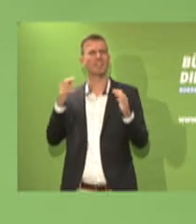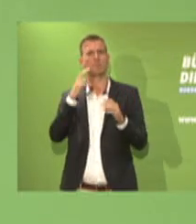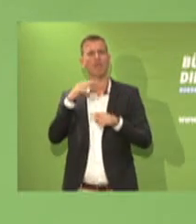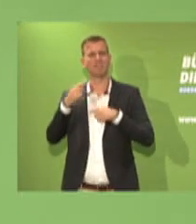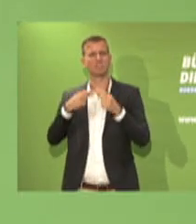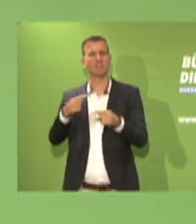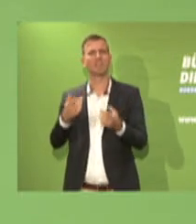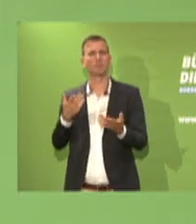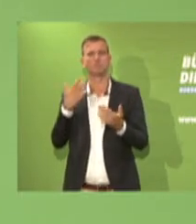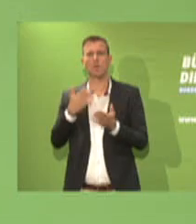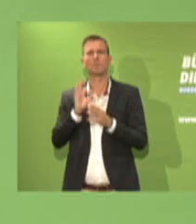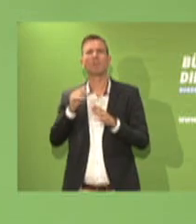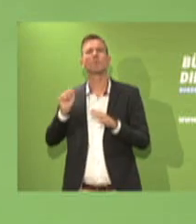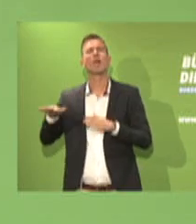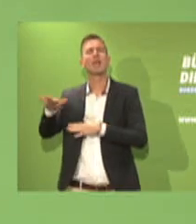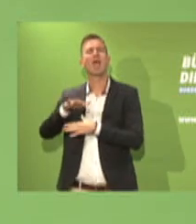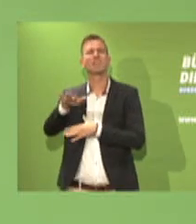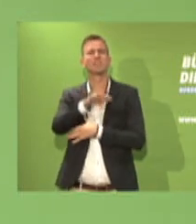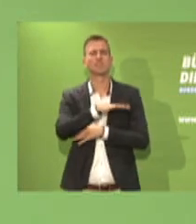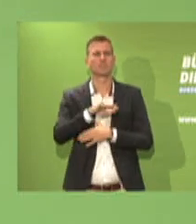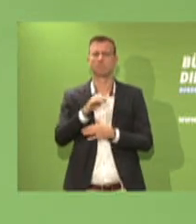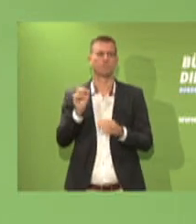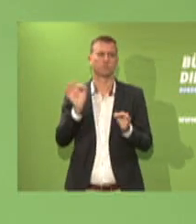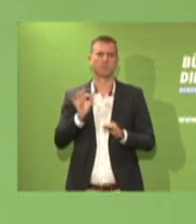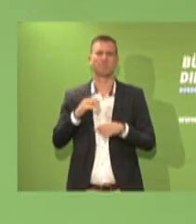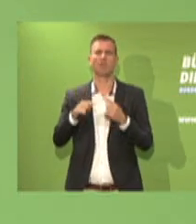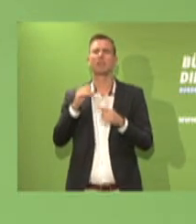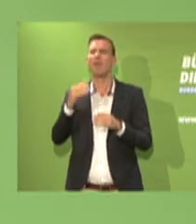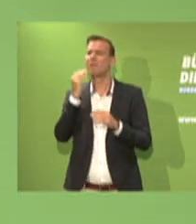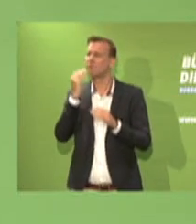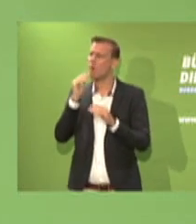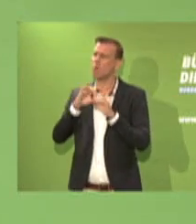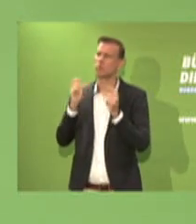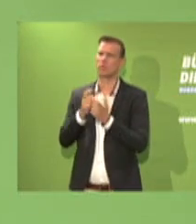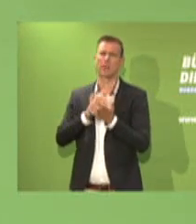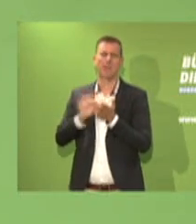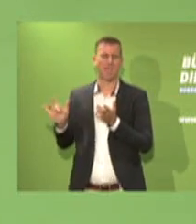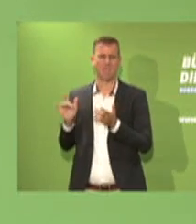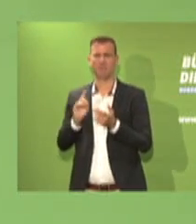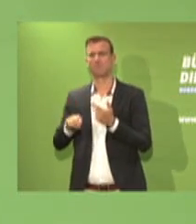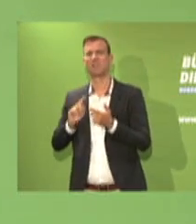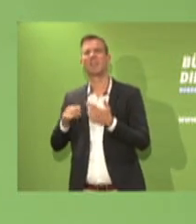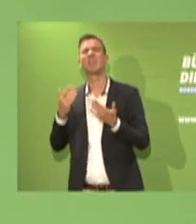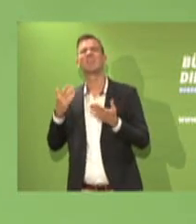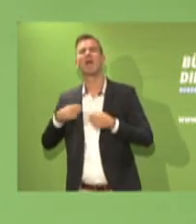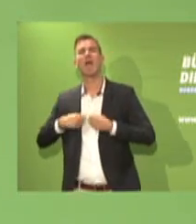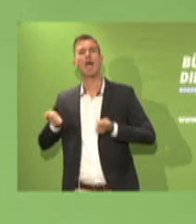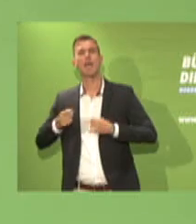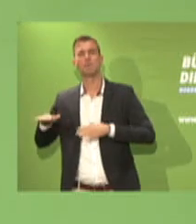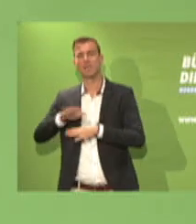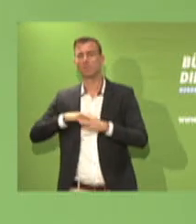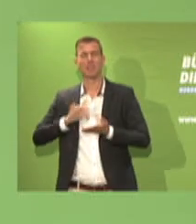teilweise gerade auf dem Land dramatische Entwicklungen. Da haben wir Leerstand von Wohnungen, da haben wir Leerstand auch teilweise von